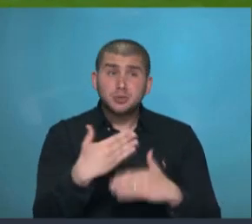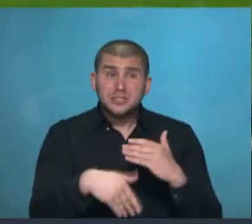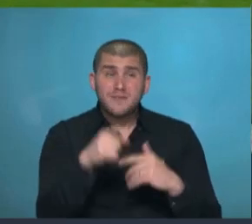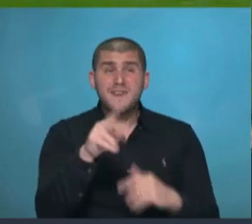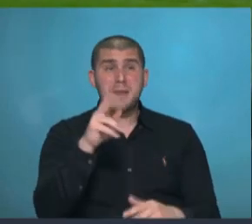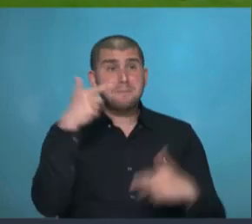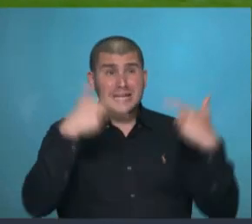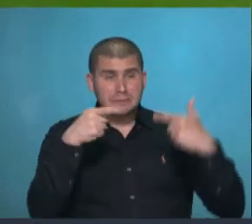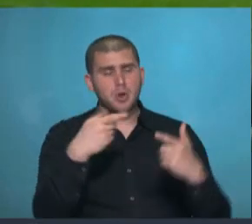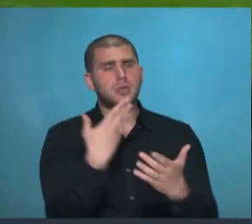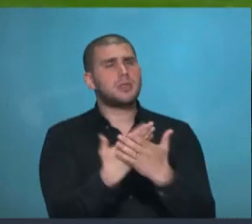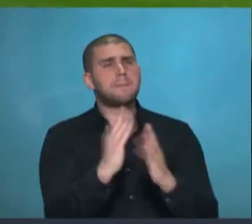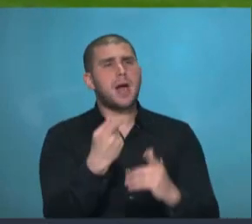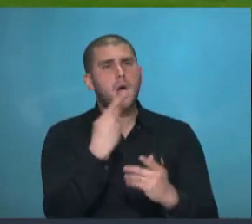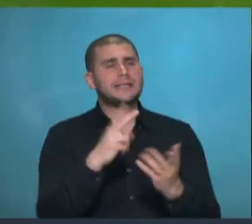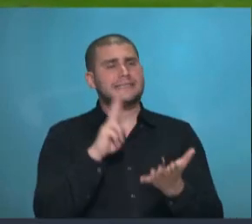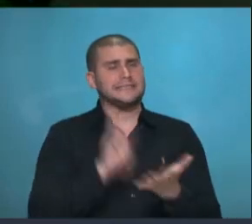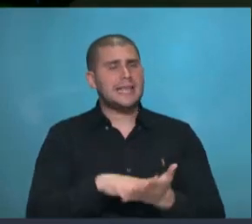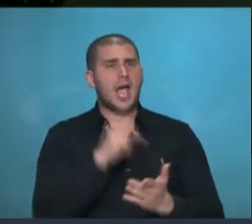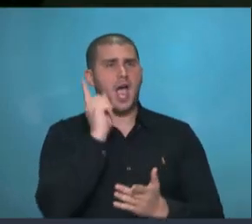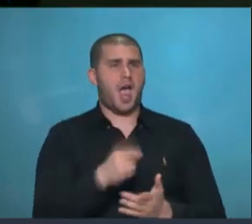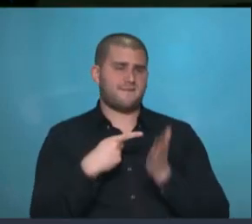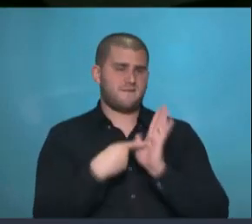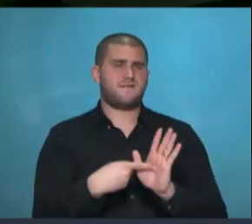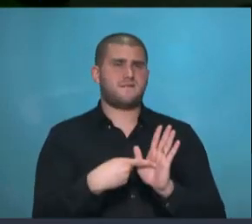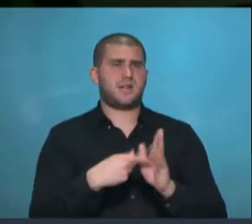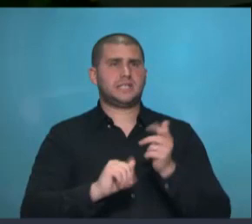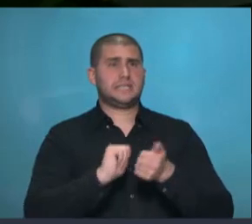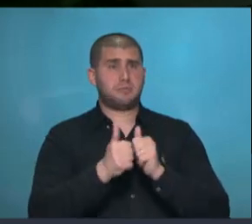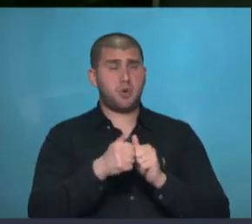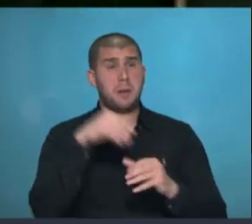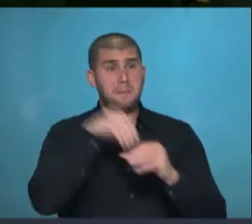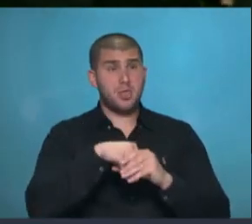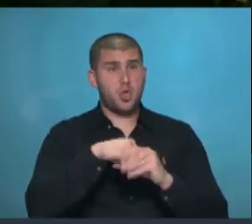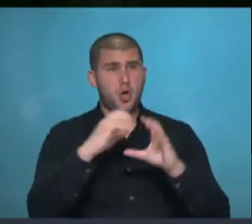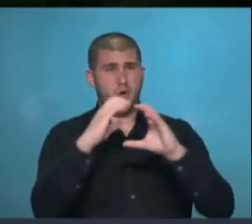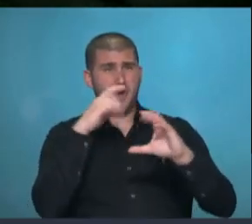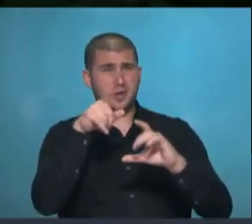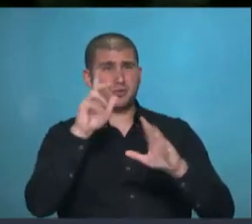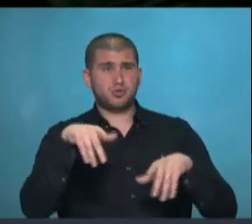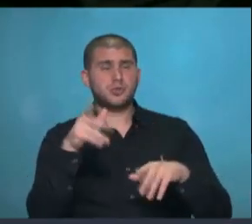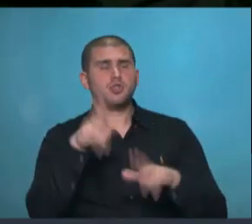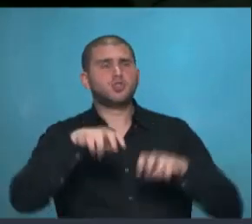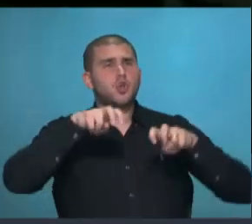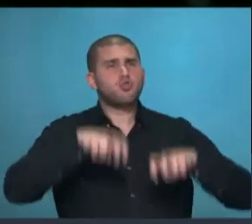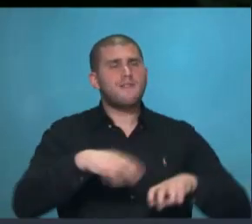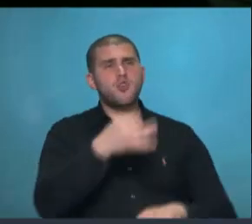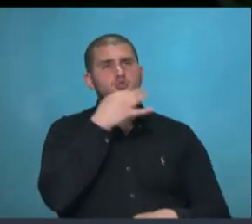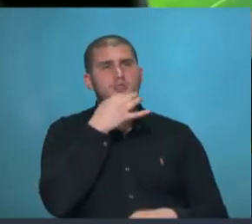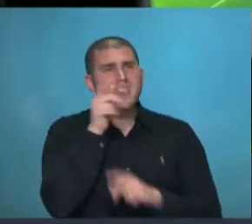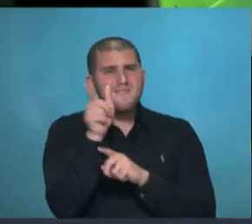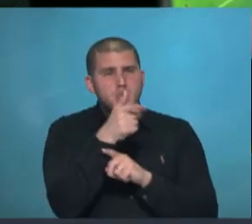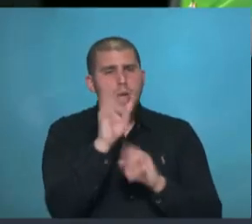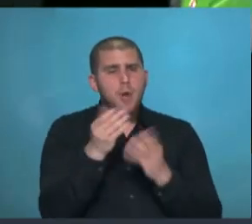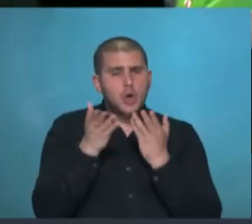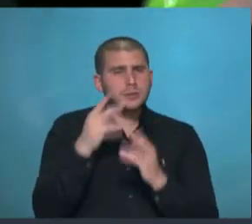להראות דבר אחד. צדק חייב להיראות בספורט. בתוך הניידת שבה מורכבת המערכת יושב שופט וידאו ולצידו עוזר, הם